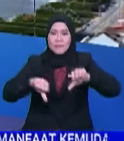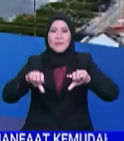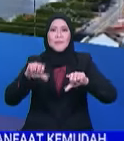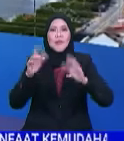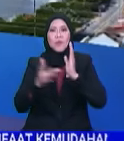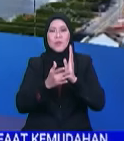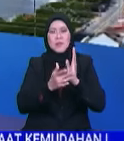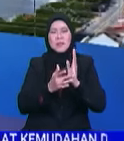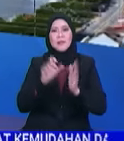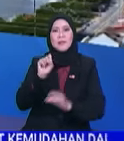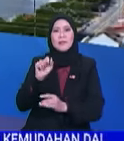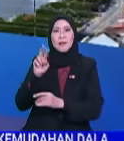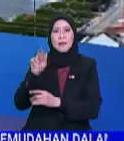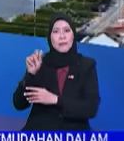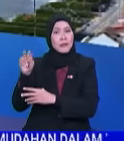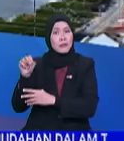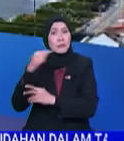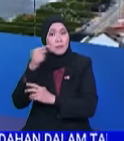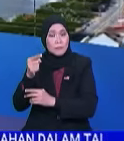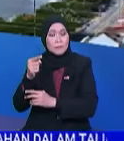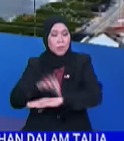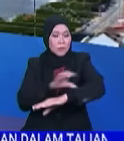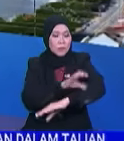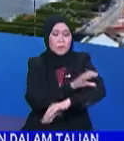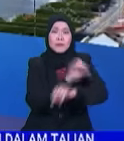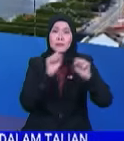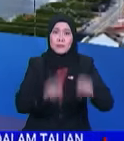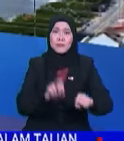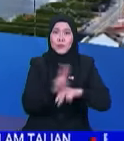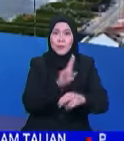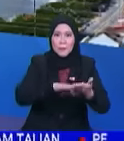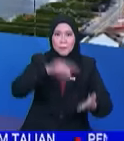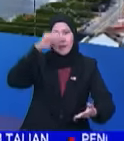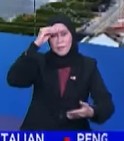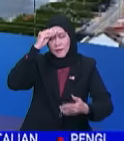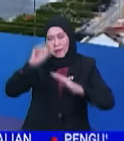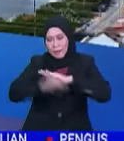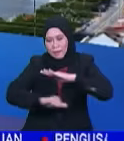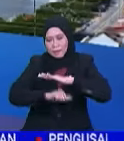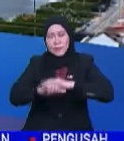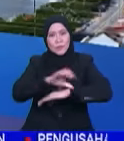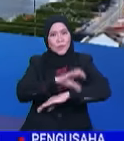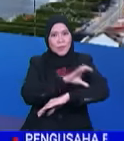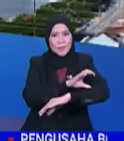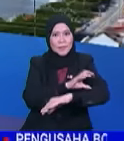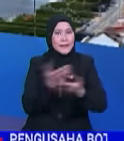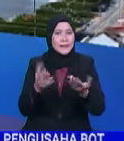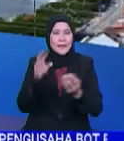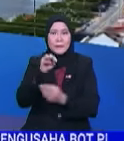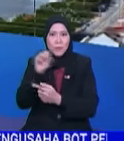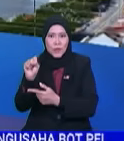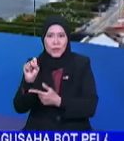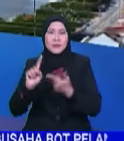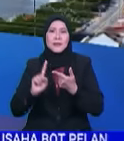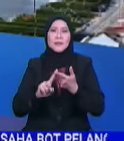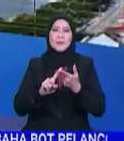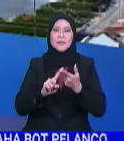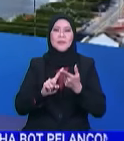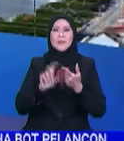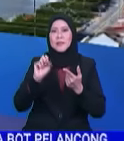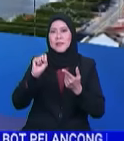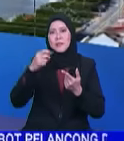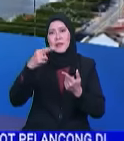Jamil, komputer mini tersebut bukan sahaja boleh digunakan untuk pembelajaran asas komputer seperti Microsoft Word dan